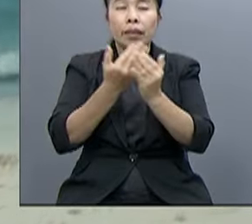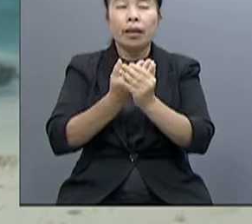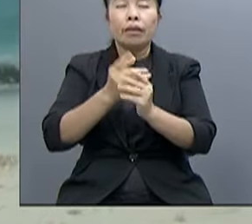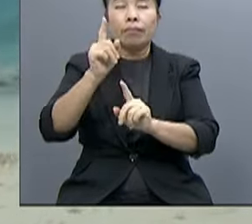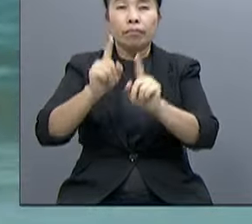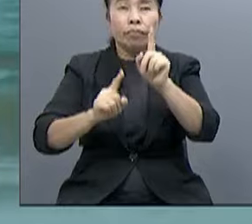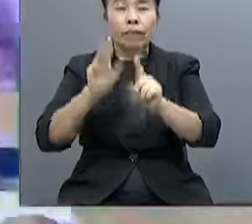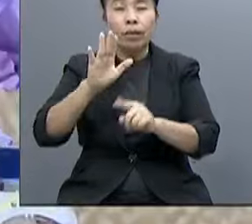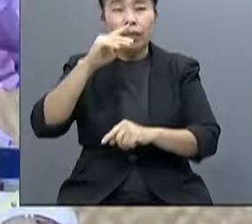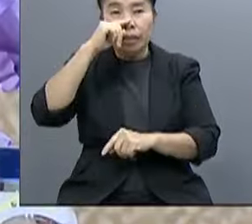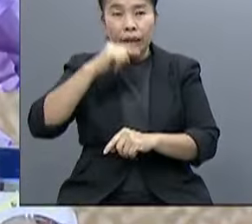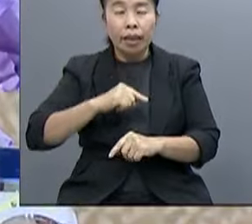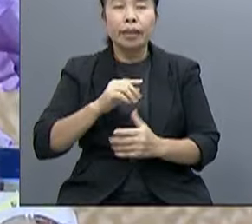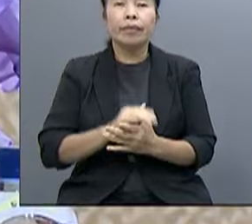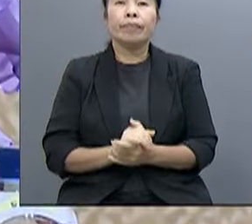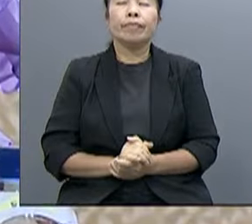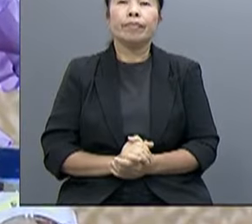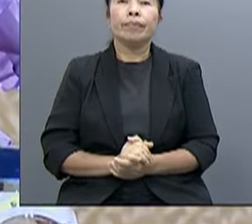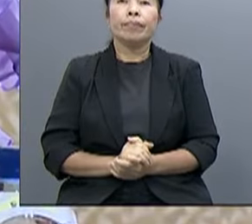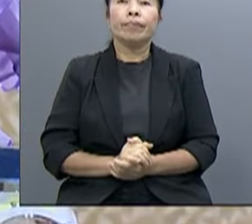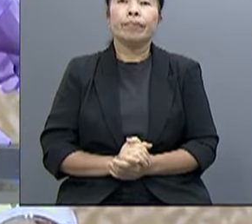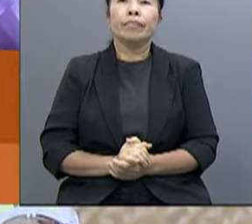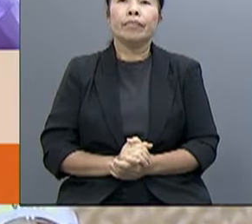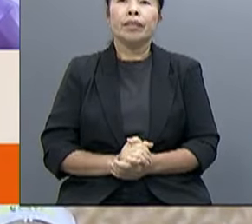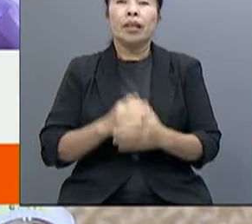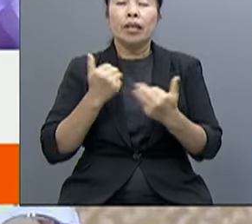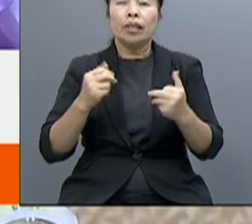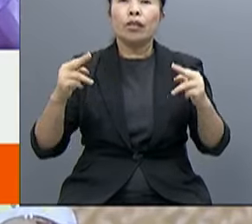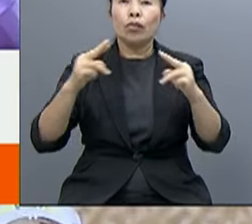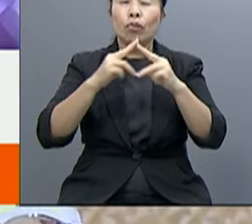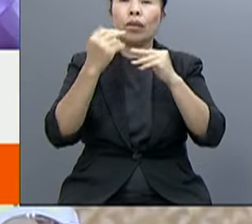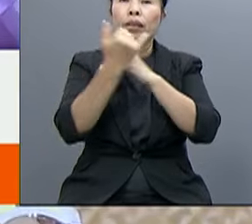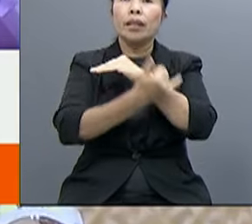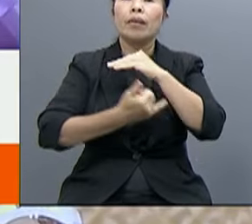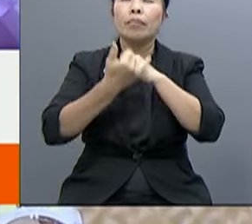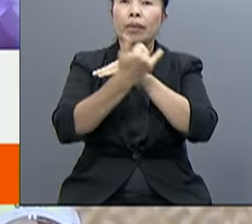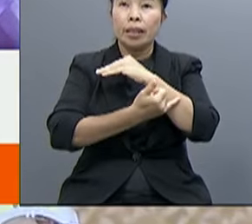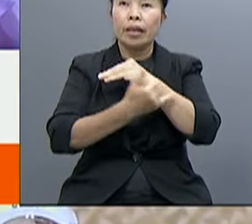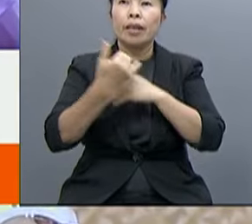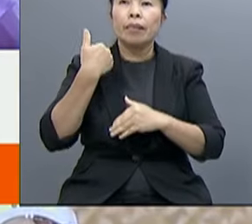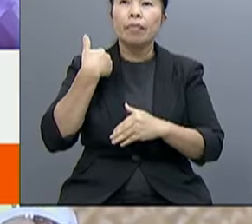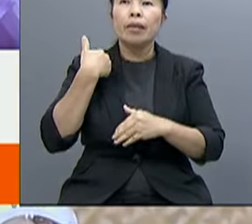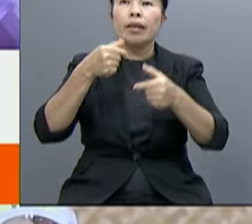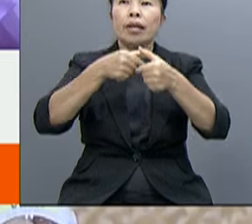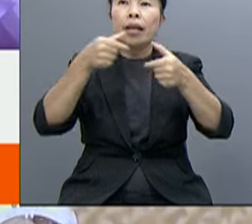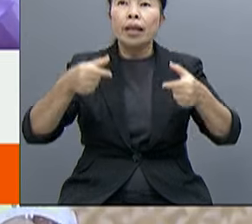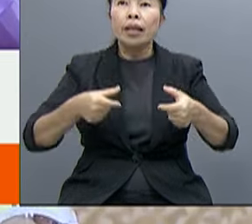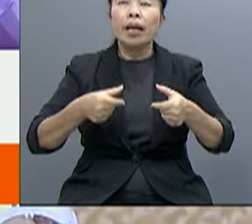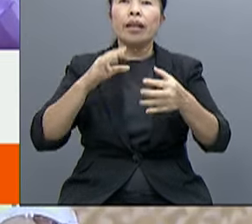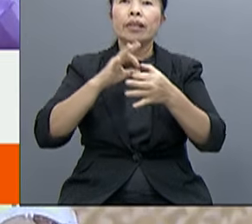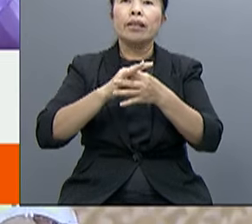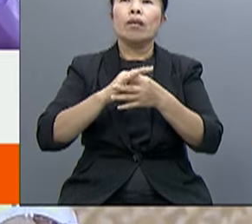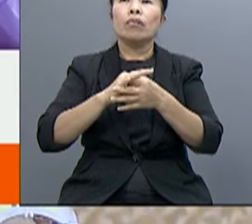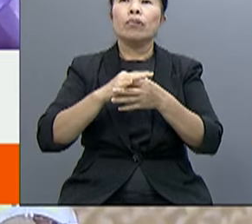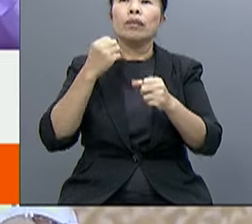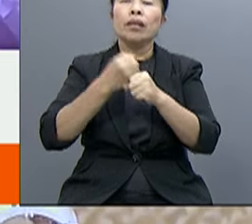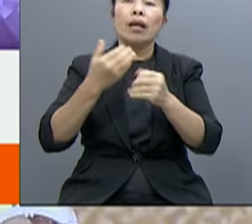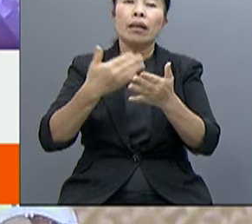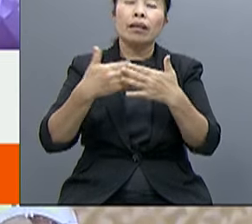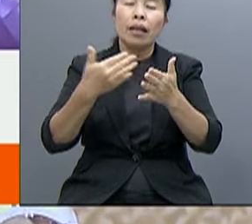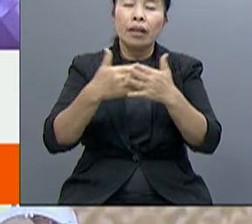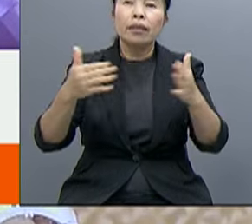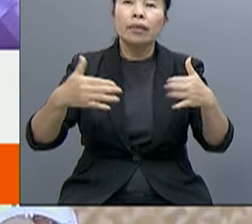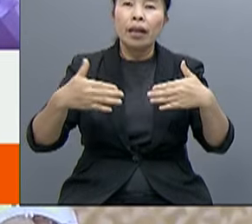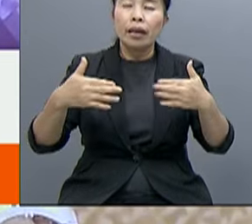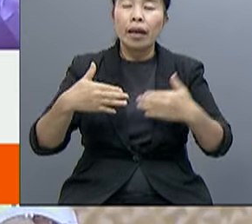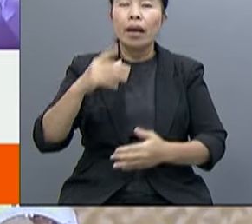ค่ะ ทั้งนี้ค่ะกระทรวงต่างประเทศนะคะได้รายงานประมาณการสูญเสียรายได้และ